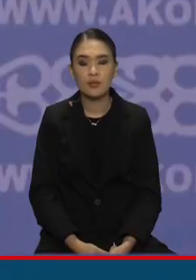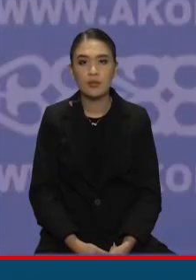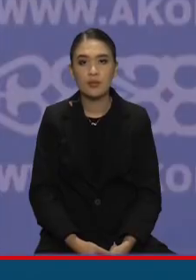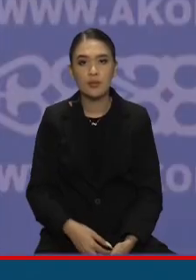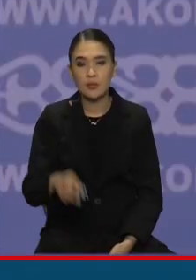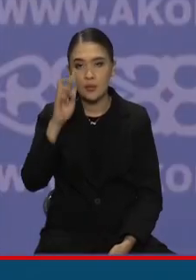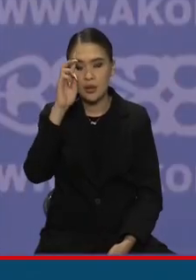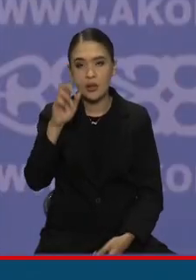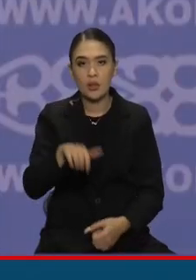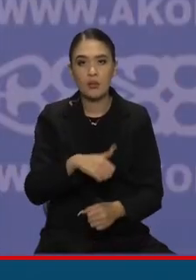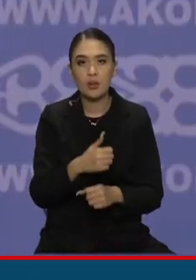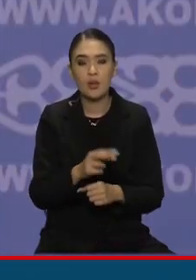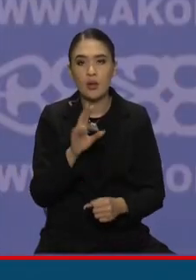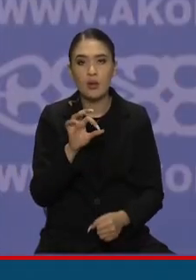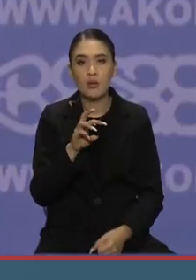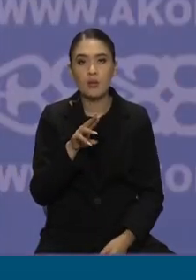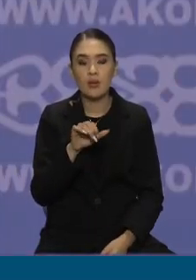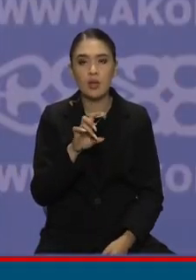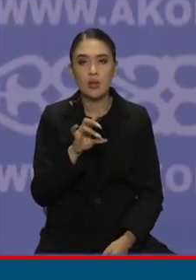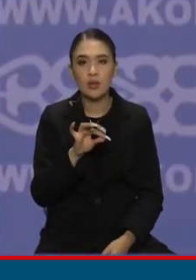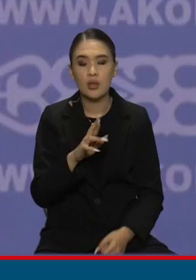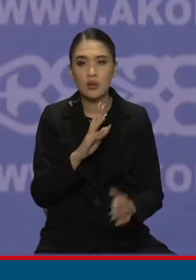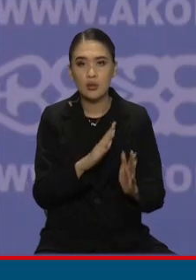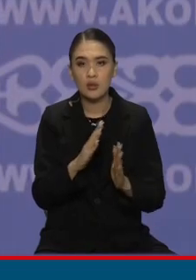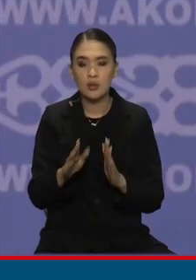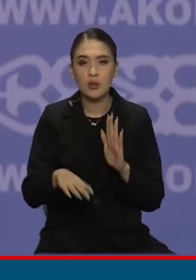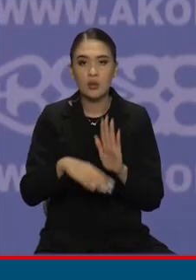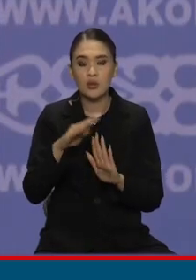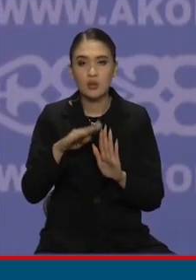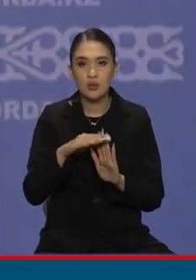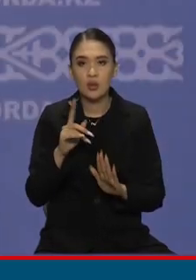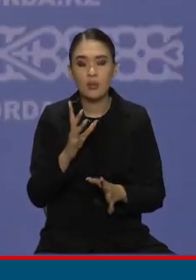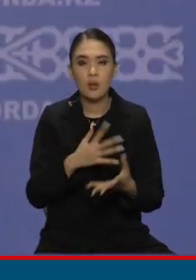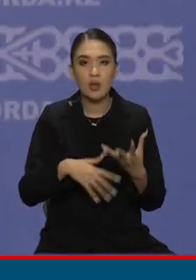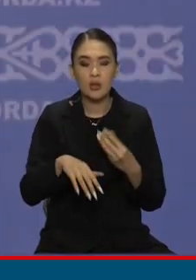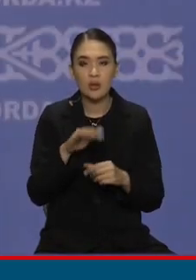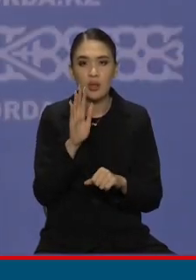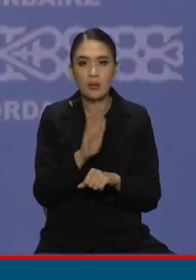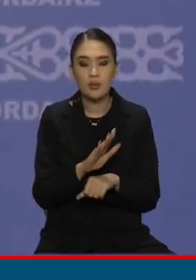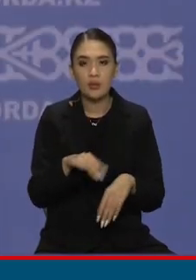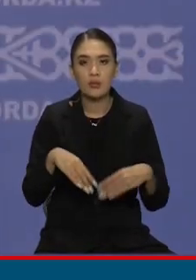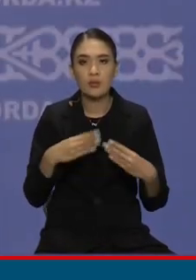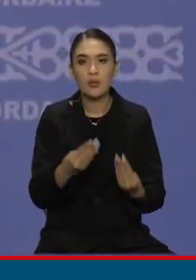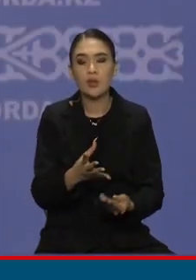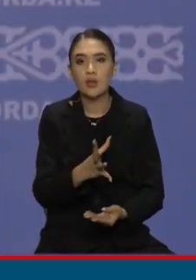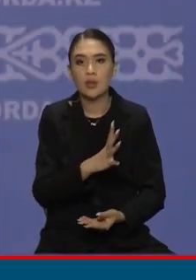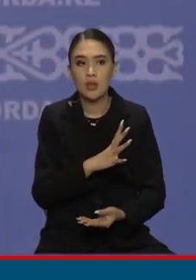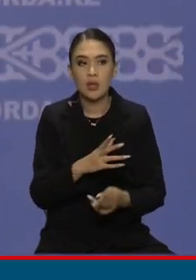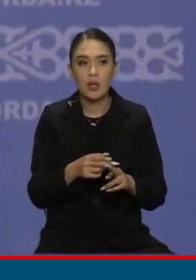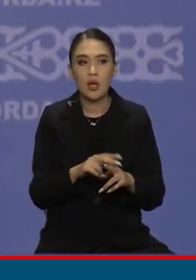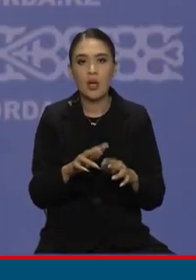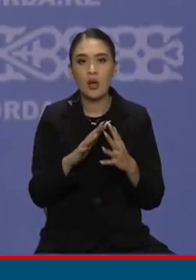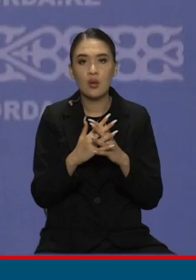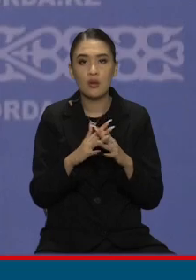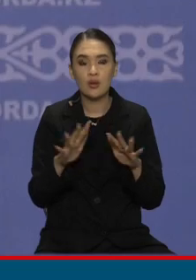Мемлекет басшысы компанияның қаржылық тұрақтылығын жақсарту үшін барлық тапсырмаларын берді. Ауылды